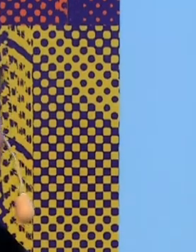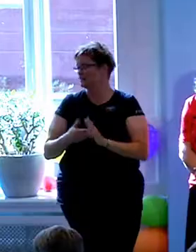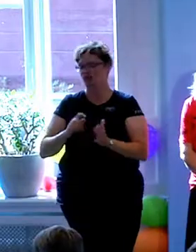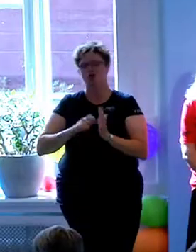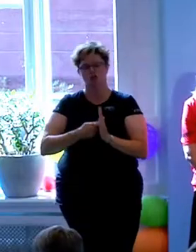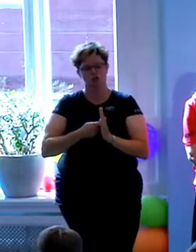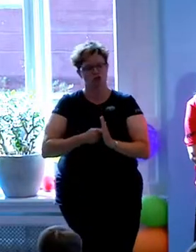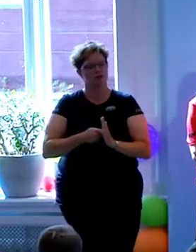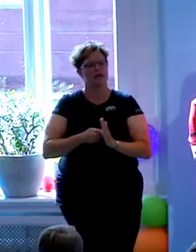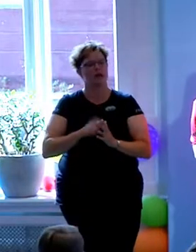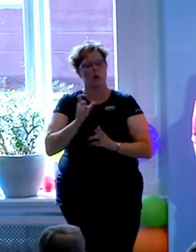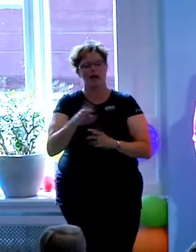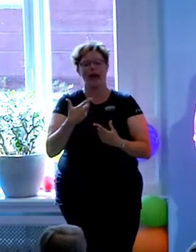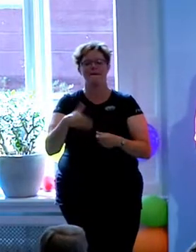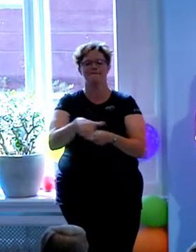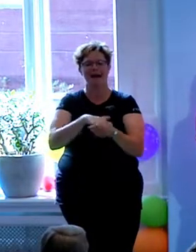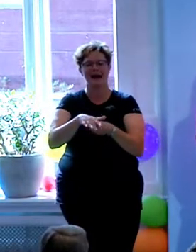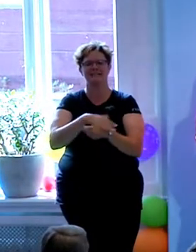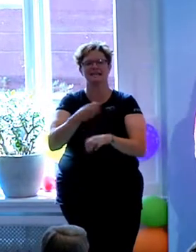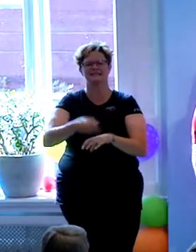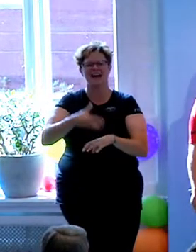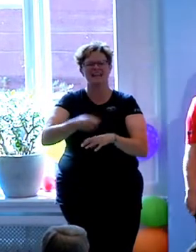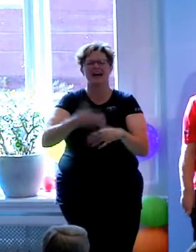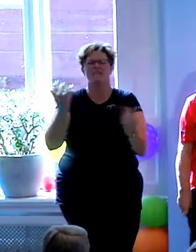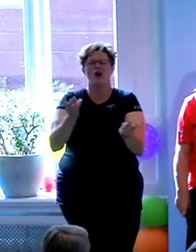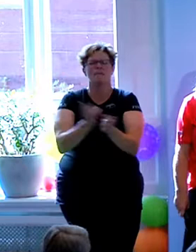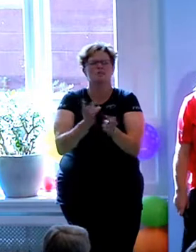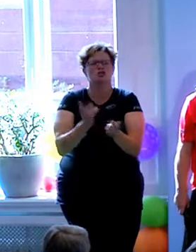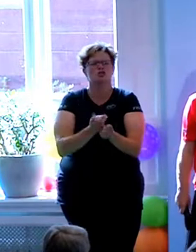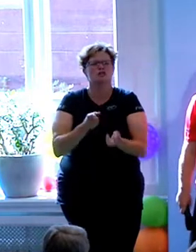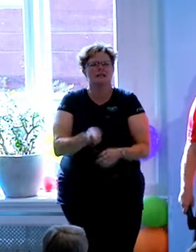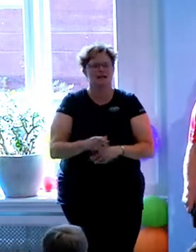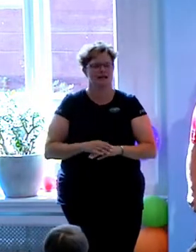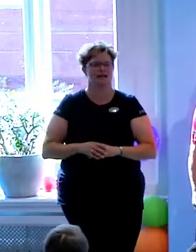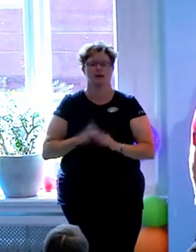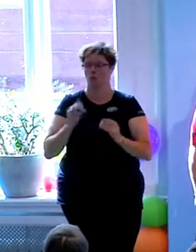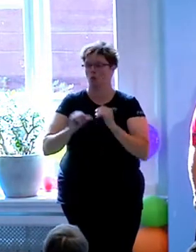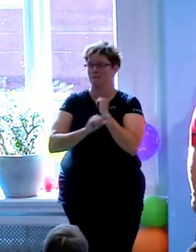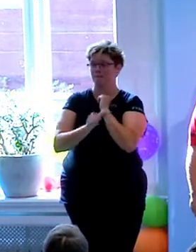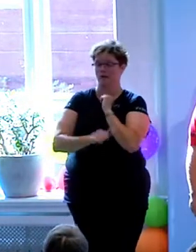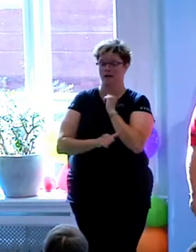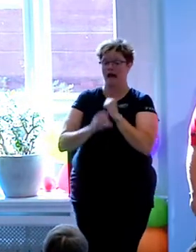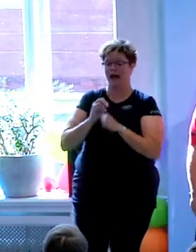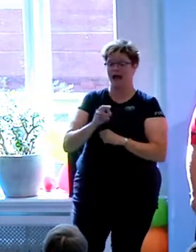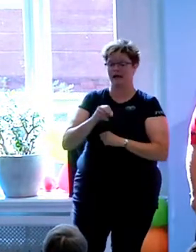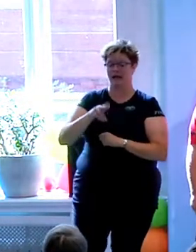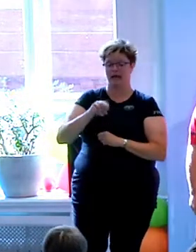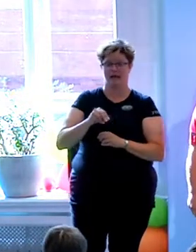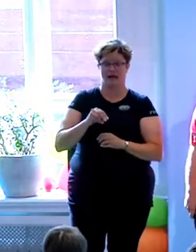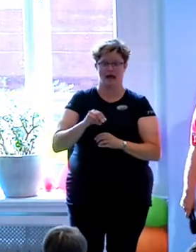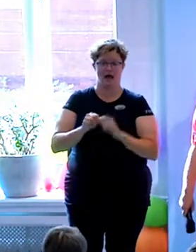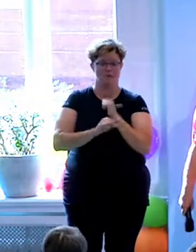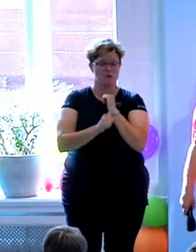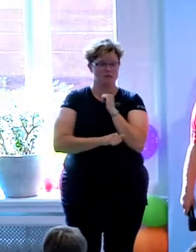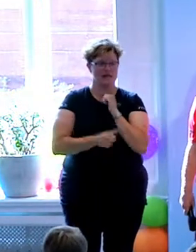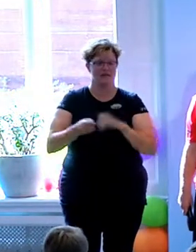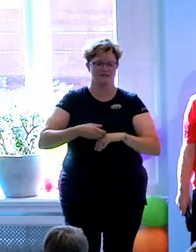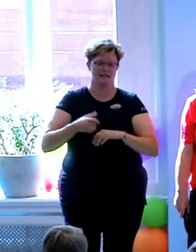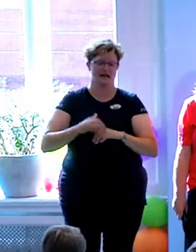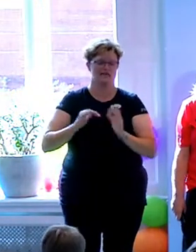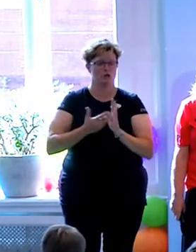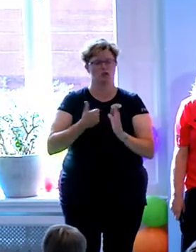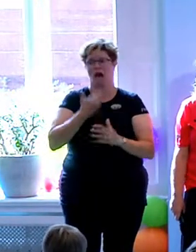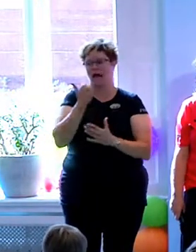är marknadsvärdering. Absolut. Vad betyder det? Det finns ju en modell som heter Arena-modellen som man värderar utifrån. Jag kan inte liksom